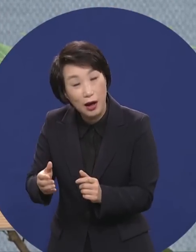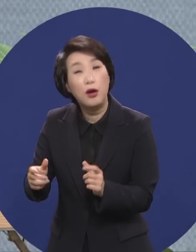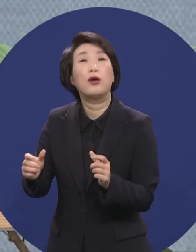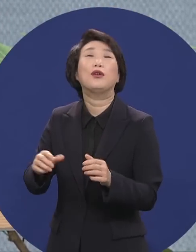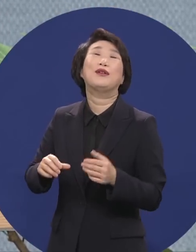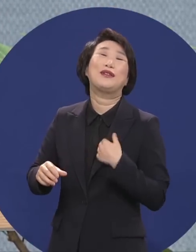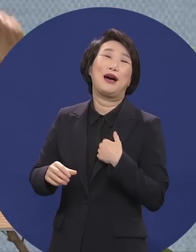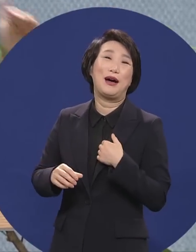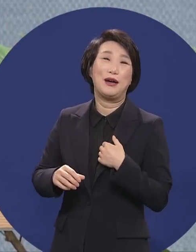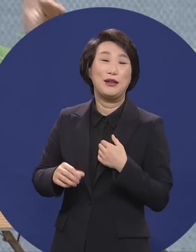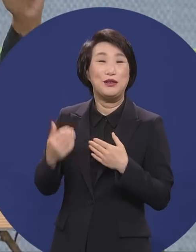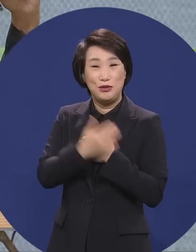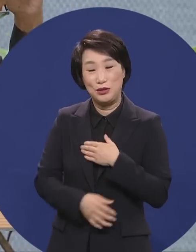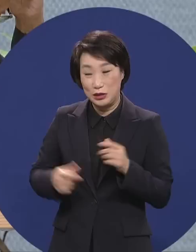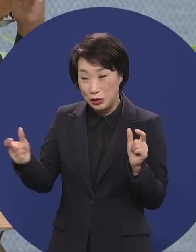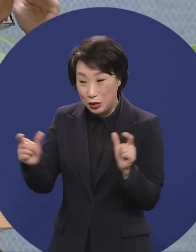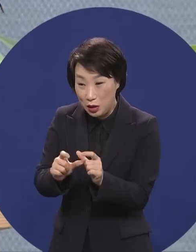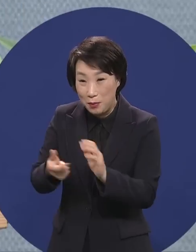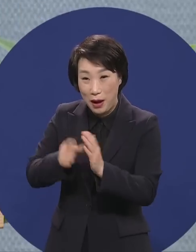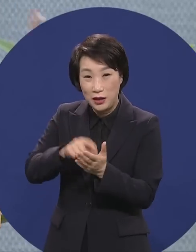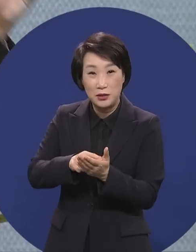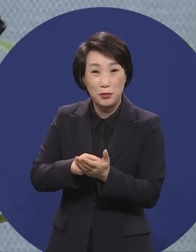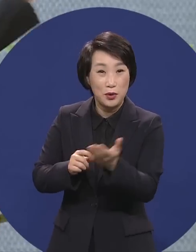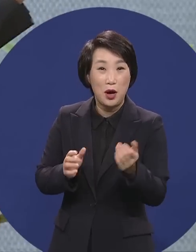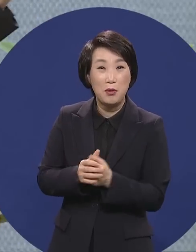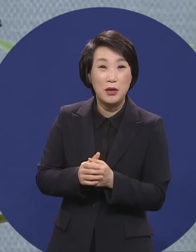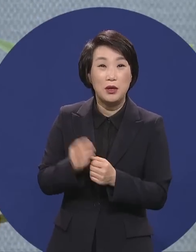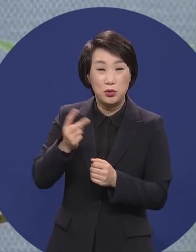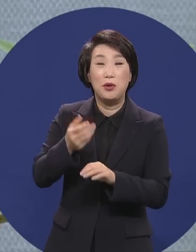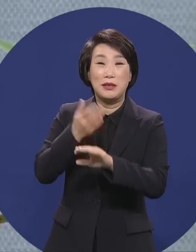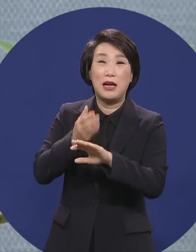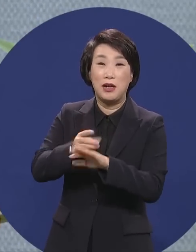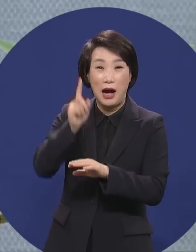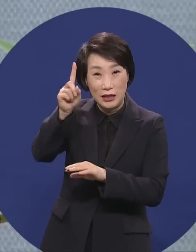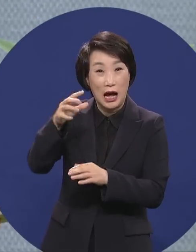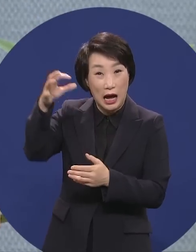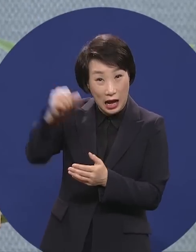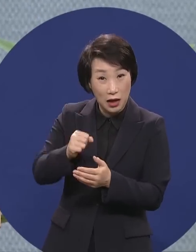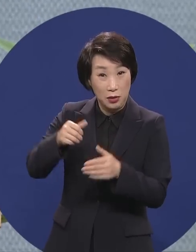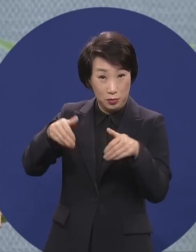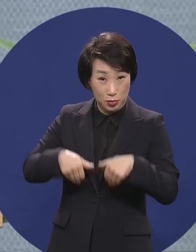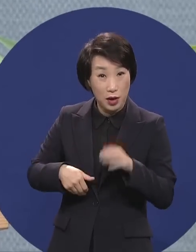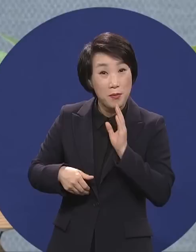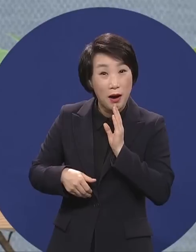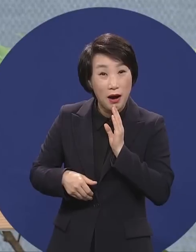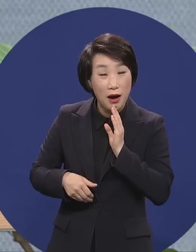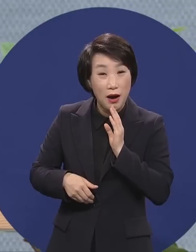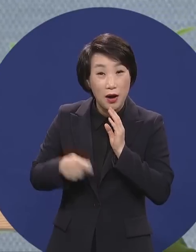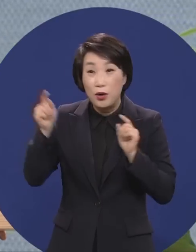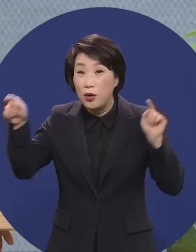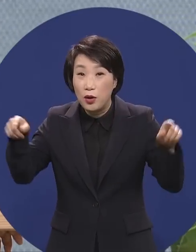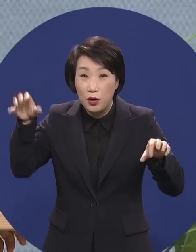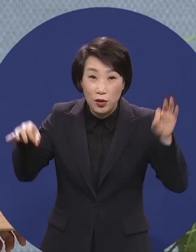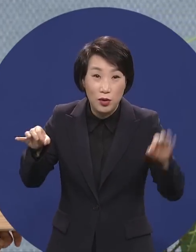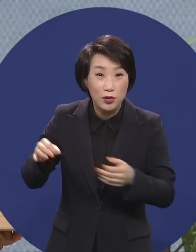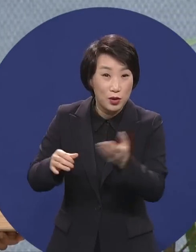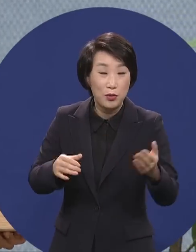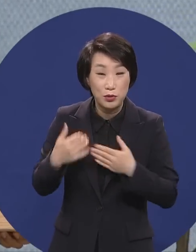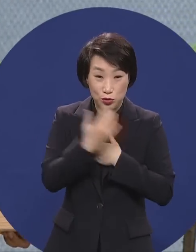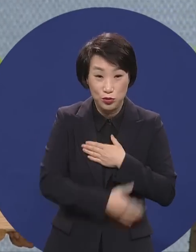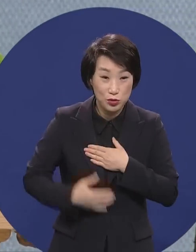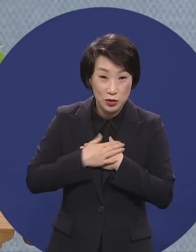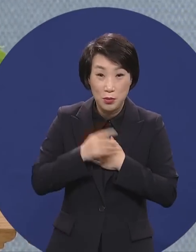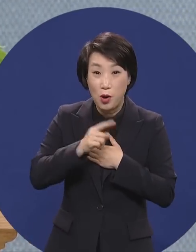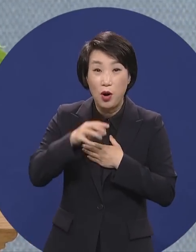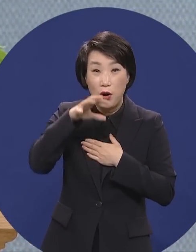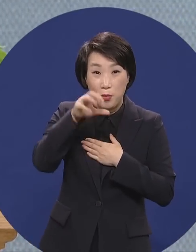말이요. 사라져가는 만큼 또 하나를 얻기 위해서 가야 되는데, 당신은 육신은 무엇을 얻기